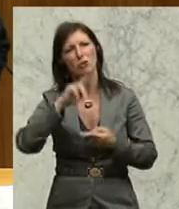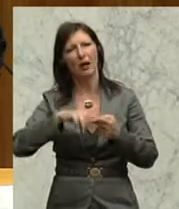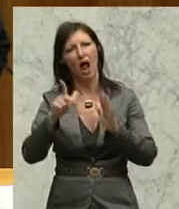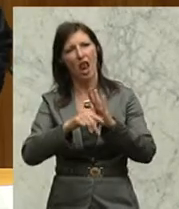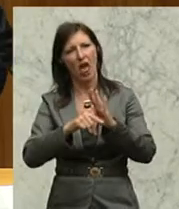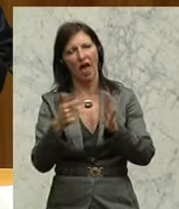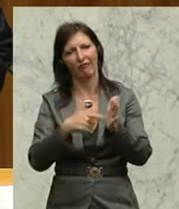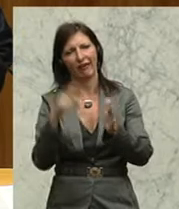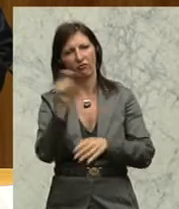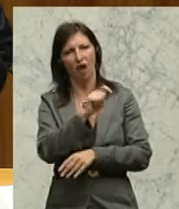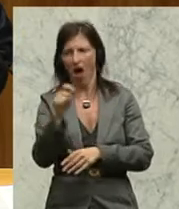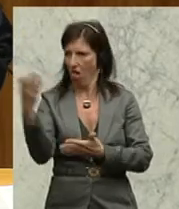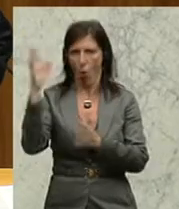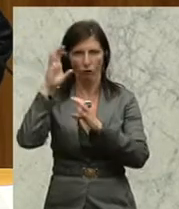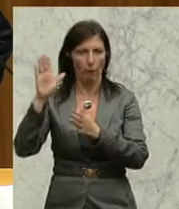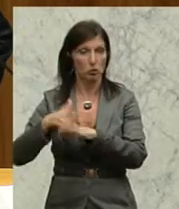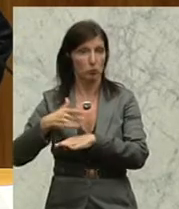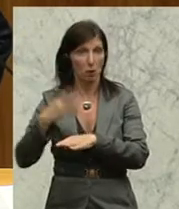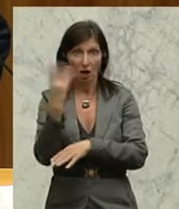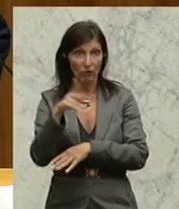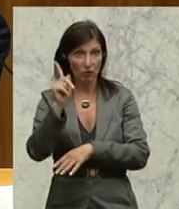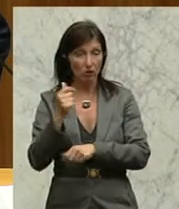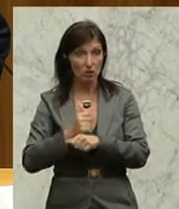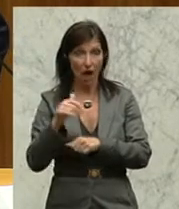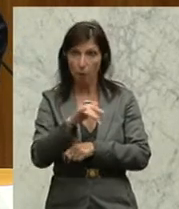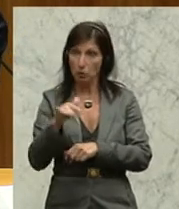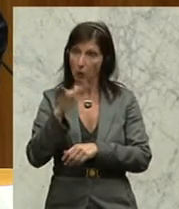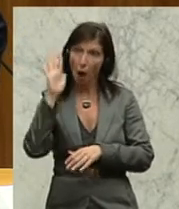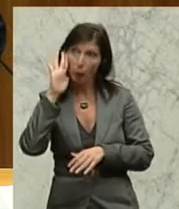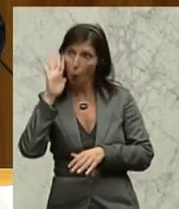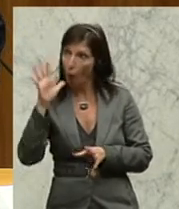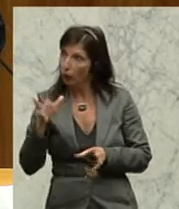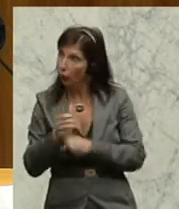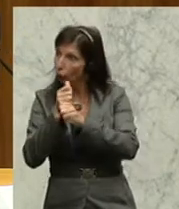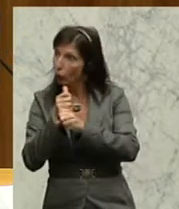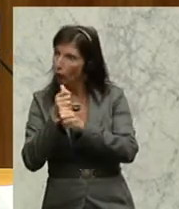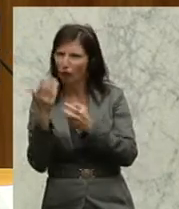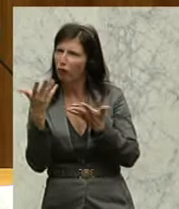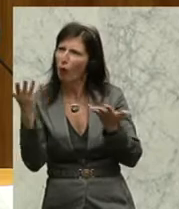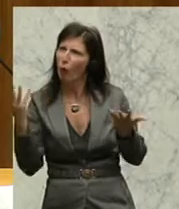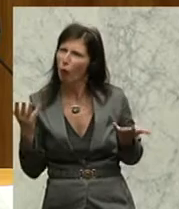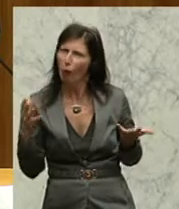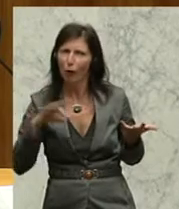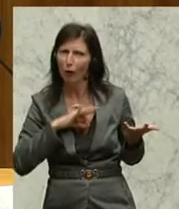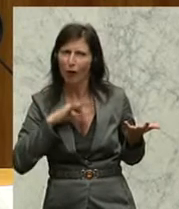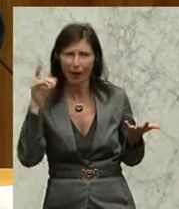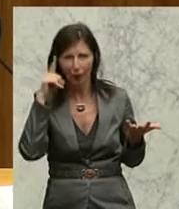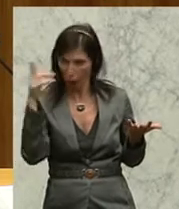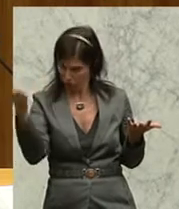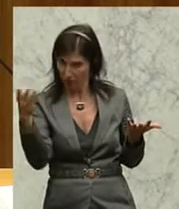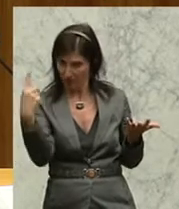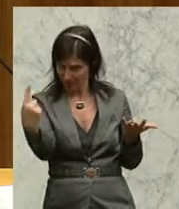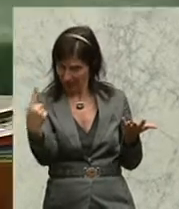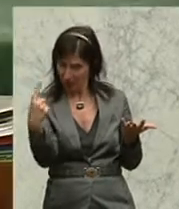400.000 arbeitsplätze geschaffen habe ich nichts gelesen ja wohl ein kollege kopf wo denn sie als politiker schaffen